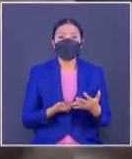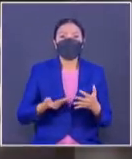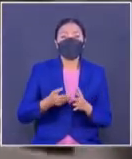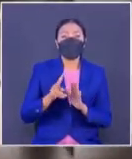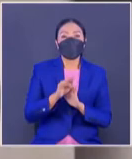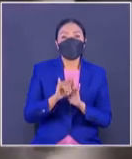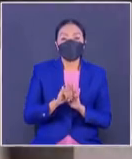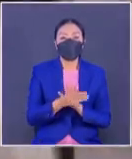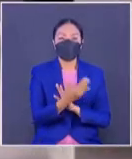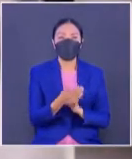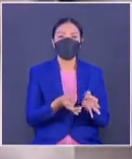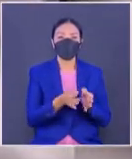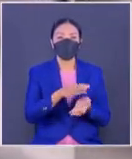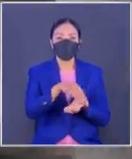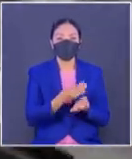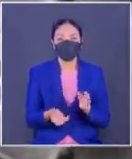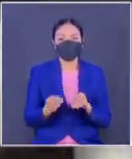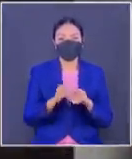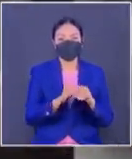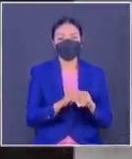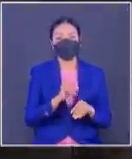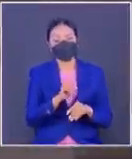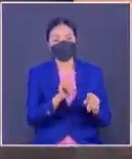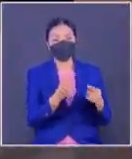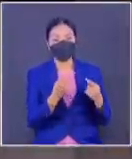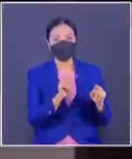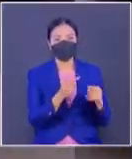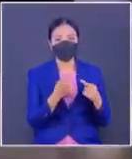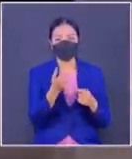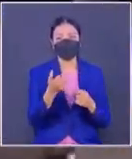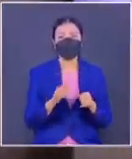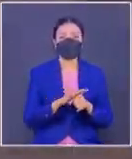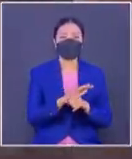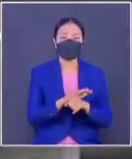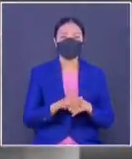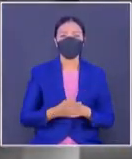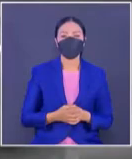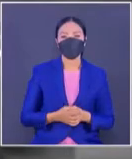ายเข้ามาชี้แจงเพิ่มเติมเพื่อจะได้สามารถตอบคำถามต่างๆได้อย่างครบถ้วนครับ